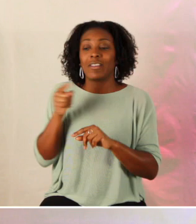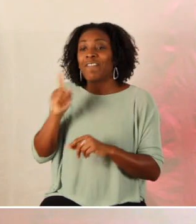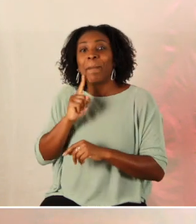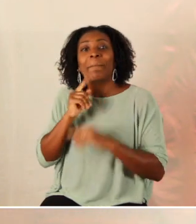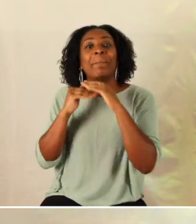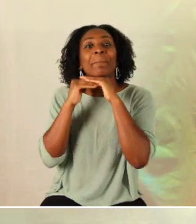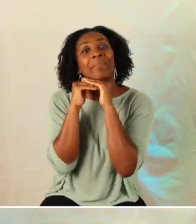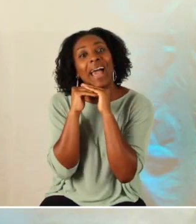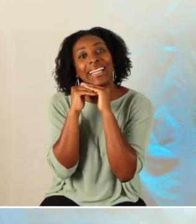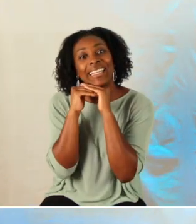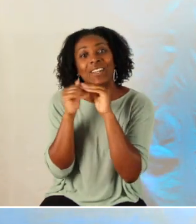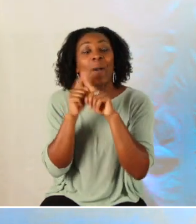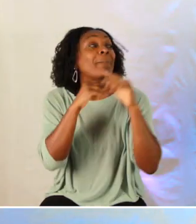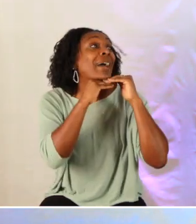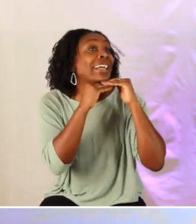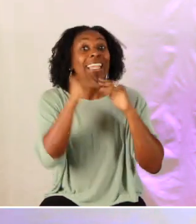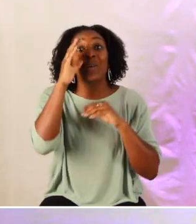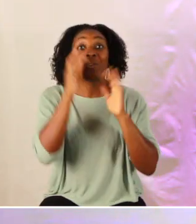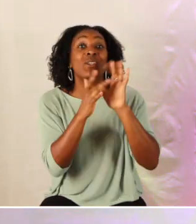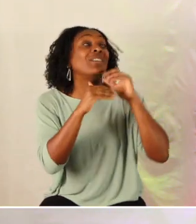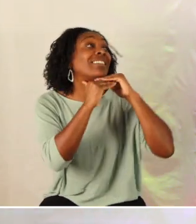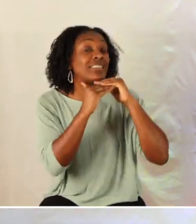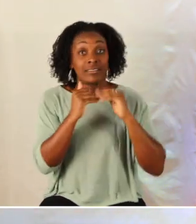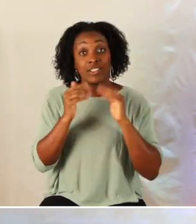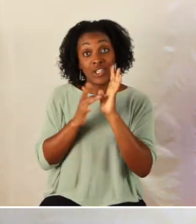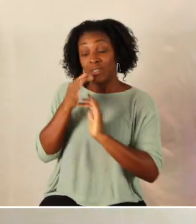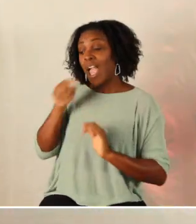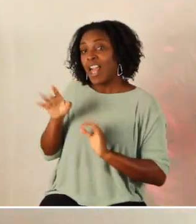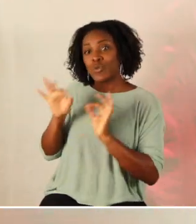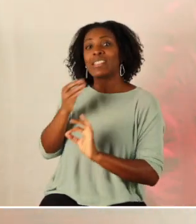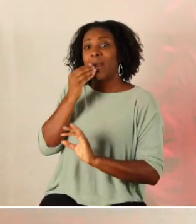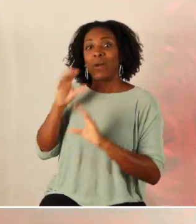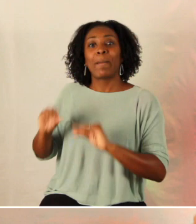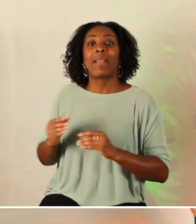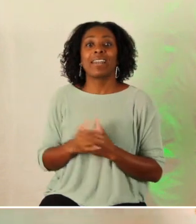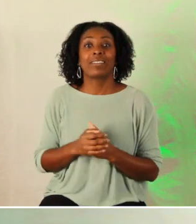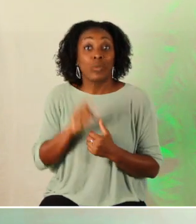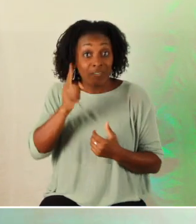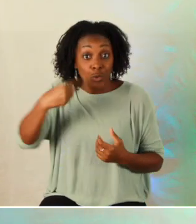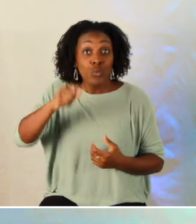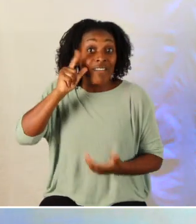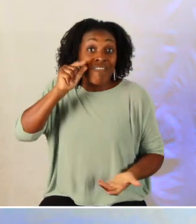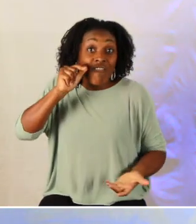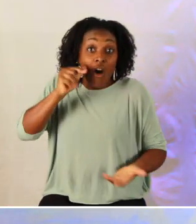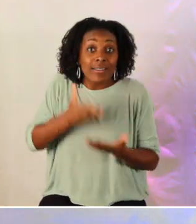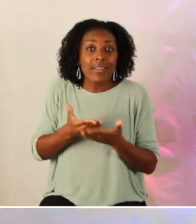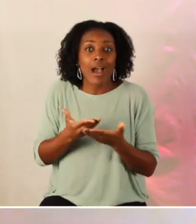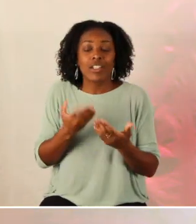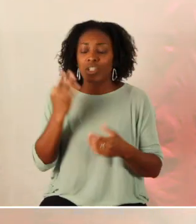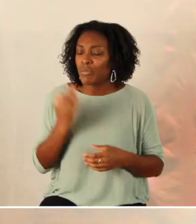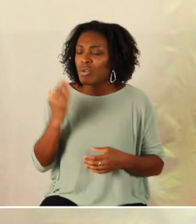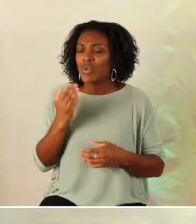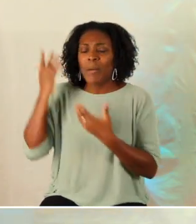ôtée. » Il y a un choix quotidien à faire. Soit on va faire cet effort-là de dire « mais j'ai besoin d'être là dans